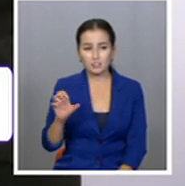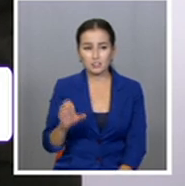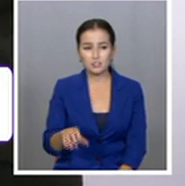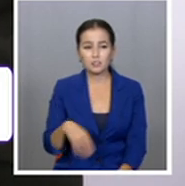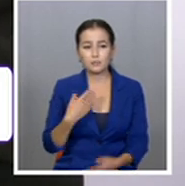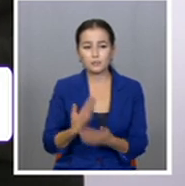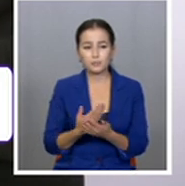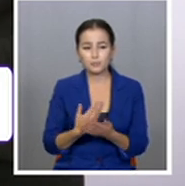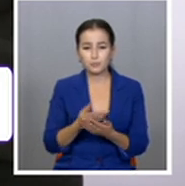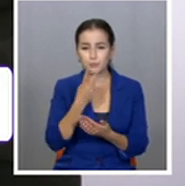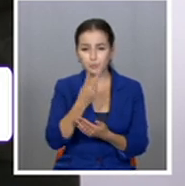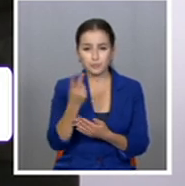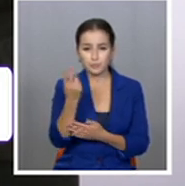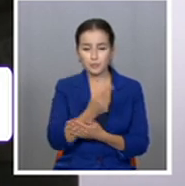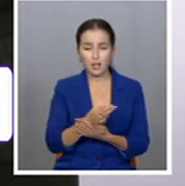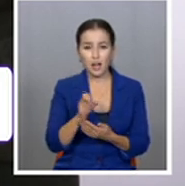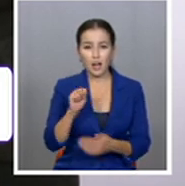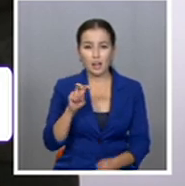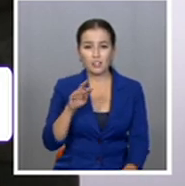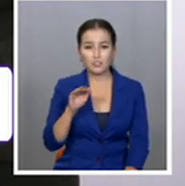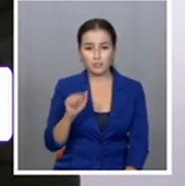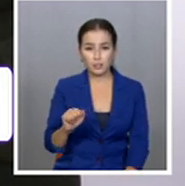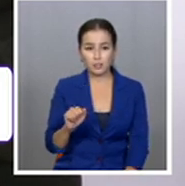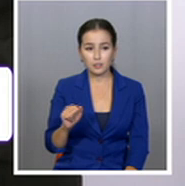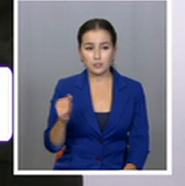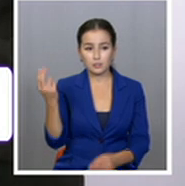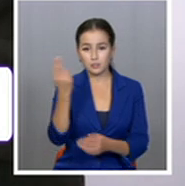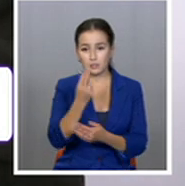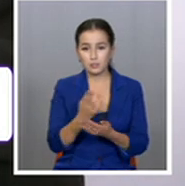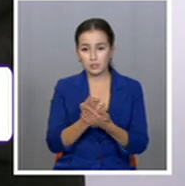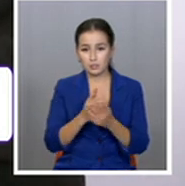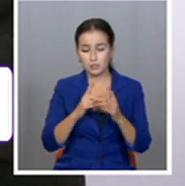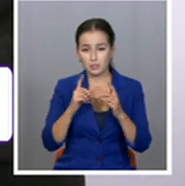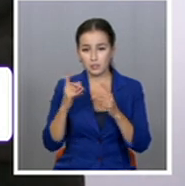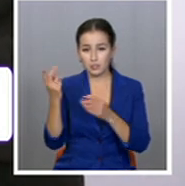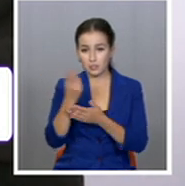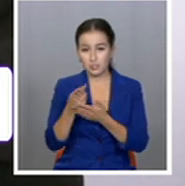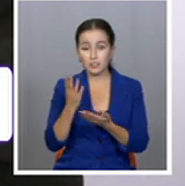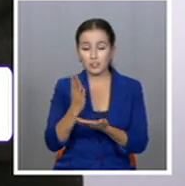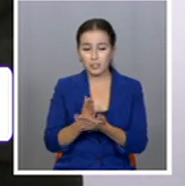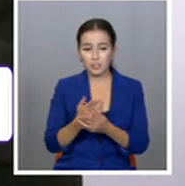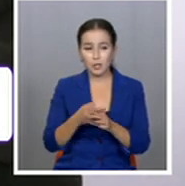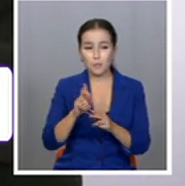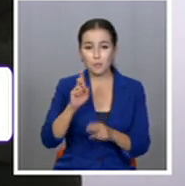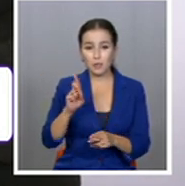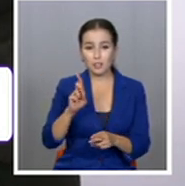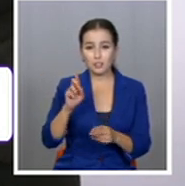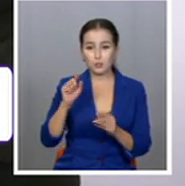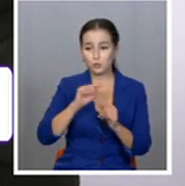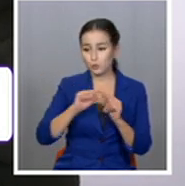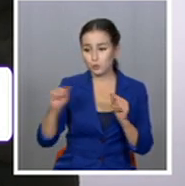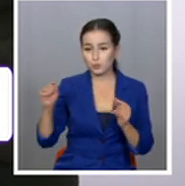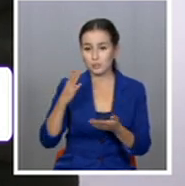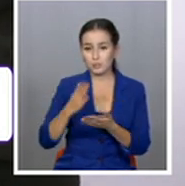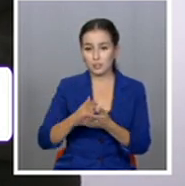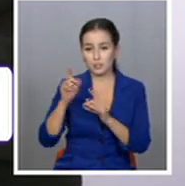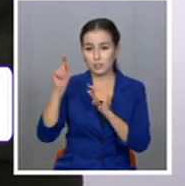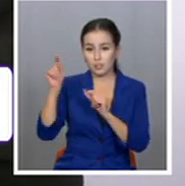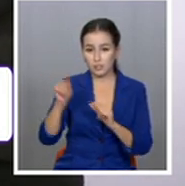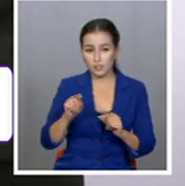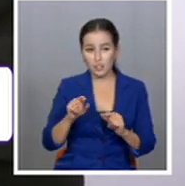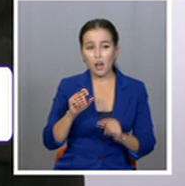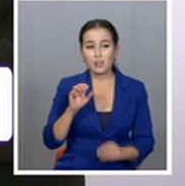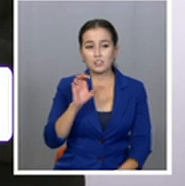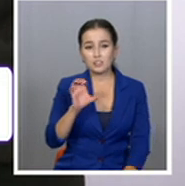Мысалы, суретте альфа жазықтығы берілген, Б түзуі альфа жазықтығында жатыр, С нүктесі де альфа